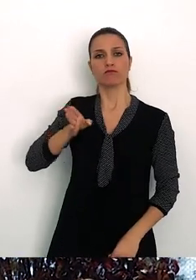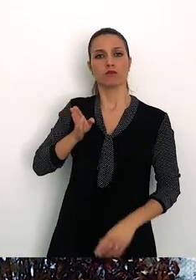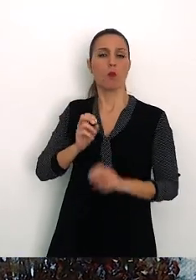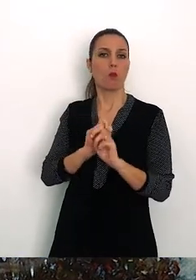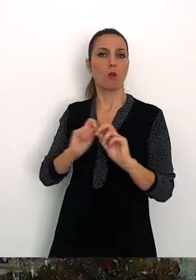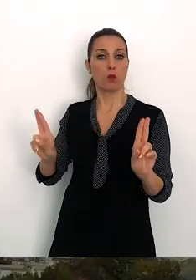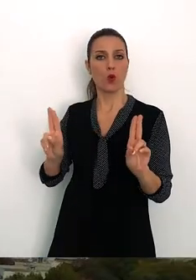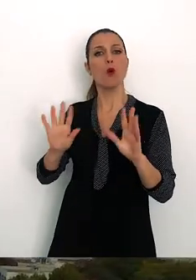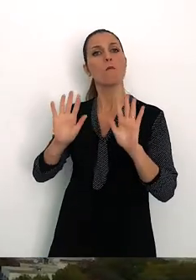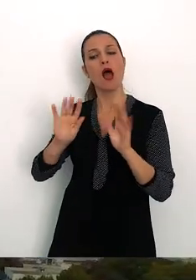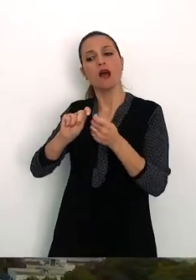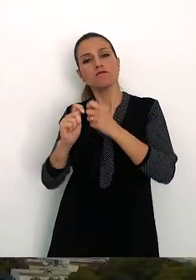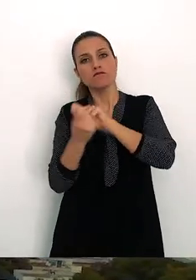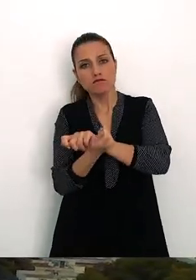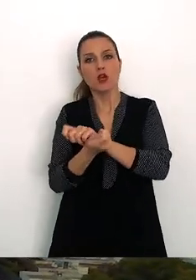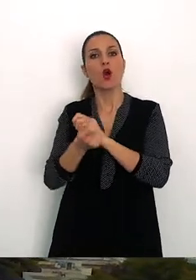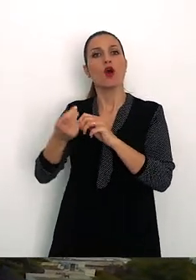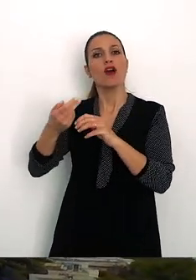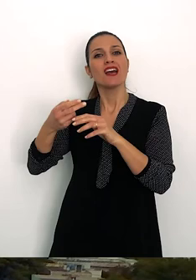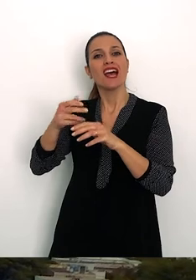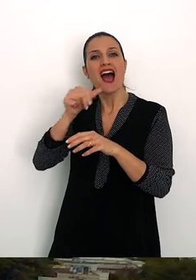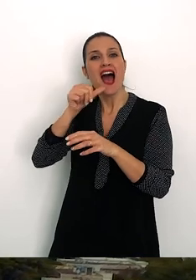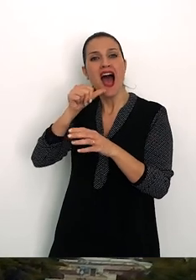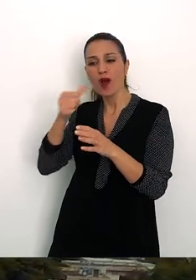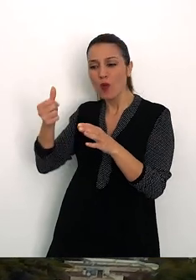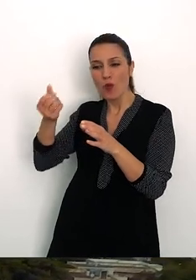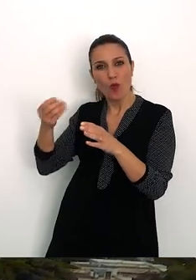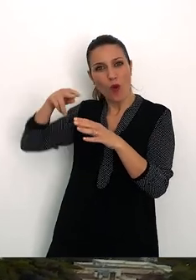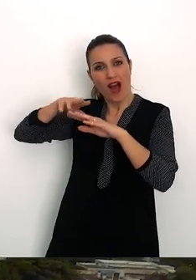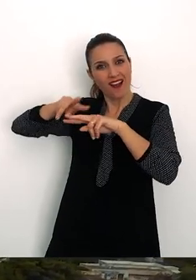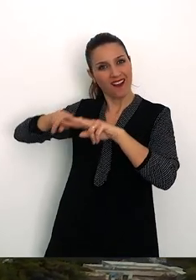sigillata e usata come cisterna d'acqua per gli abitanti della frazione.